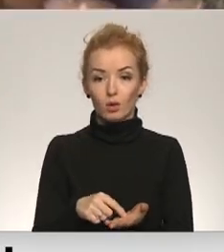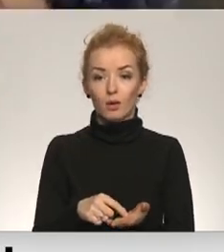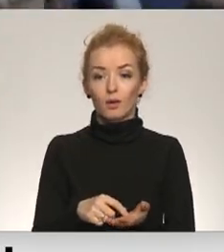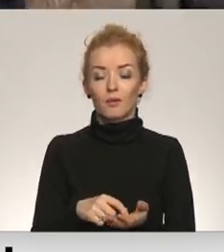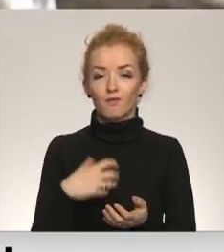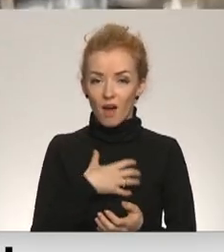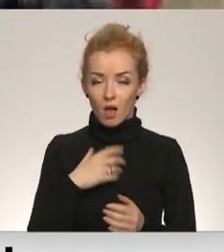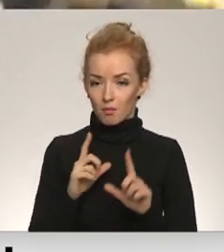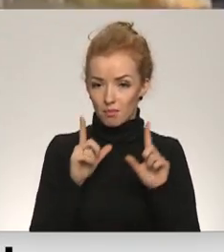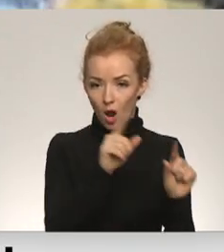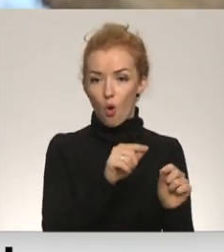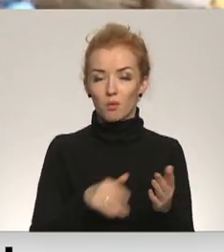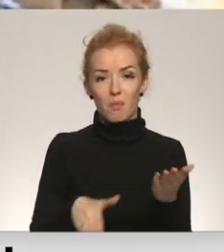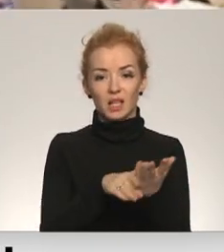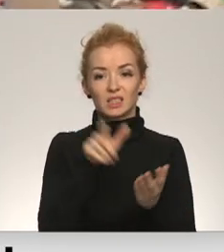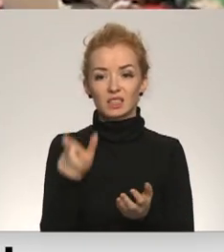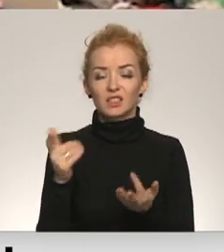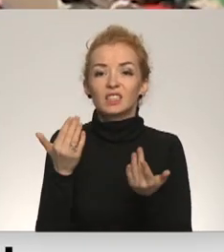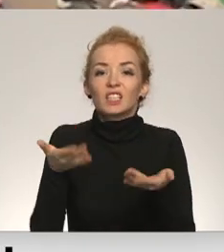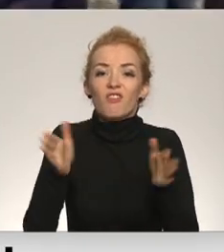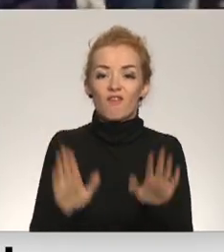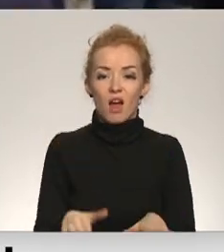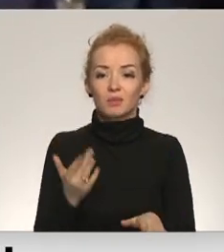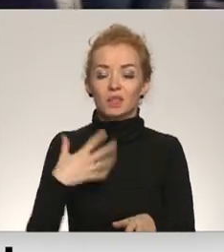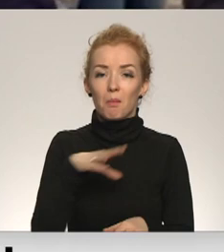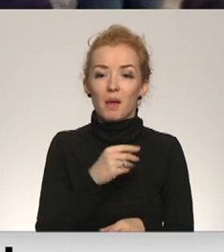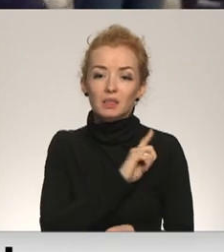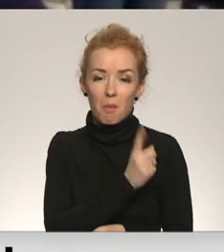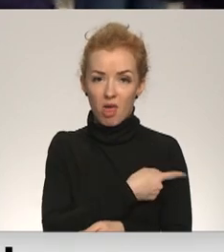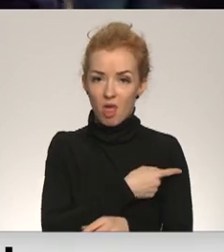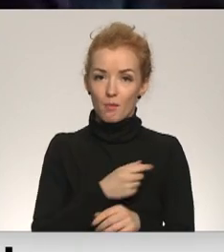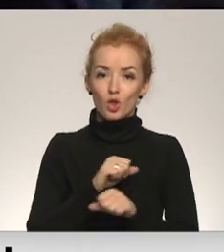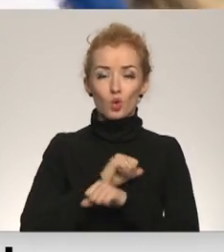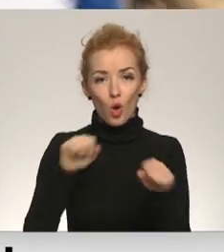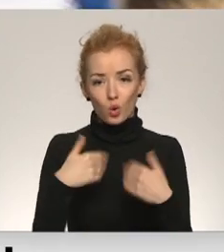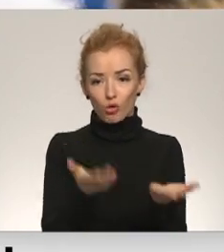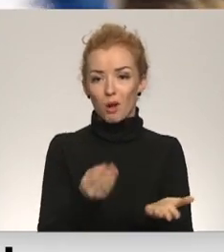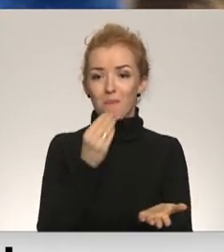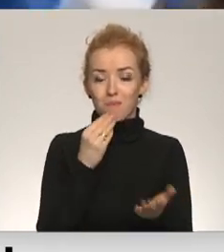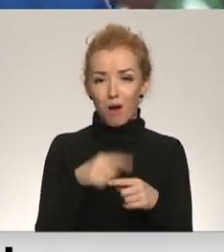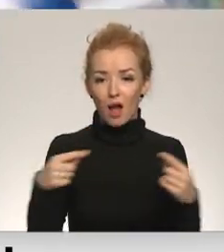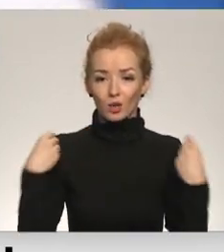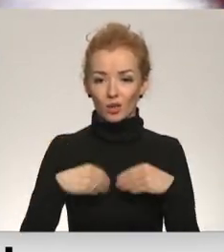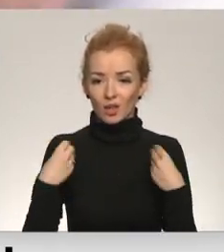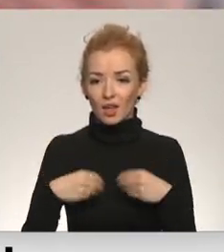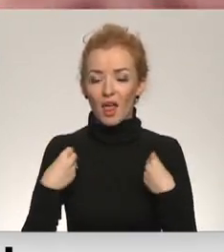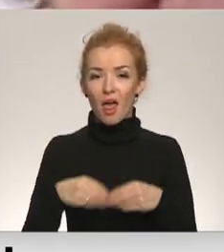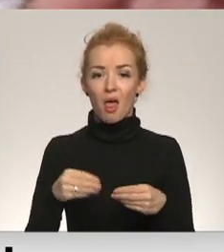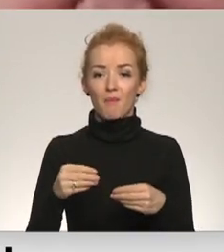ir jāpalīdz cilvēkiem, cik mēs ir varam, cik ir mūsu spēkos nodrošināt viņus ar pārtiku, ar drēbēm,